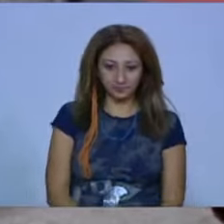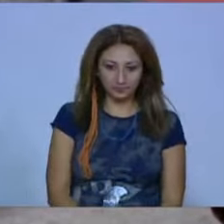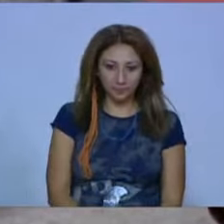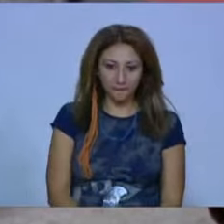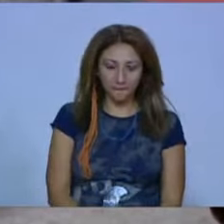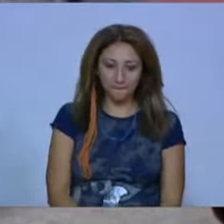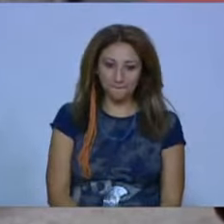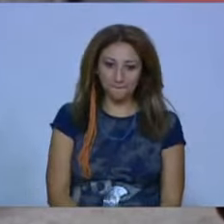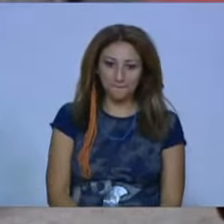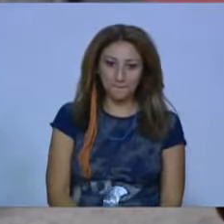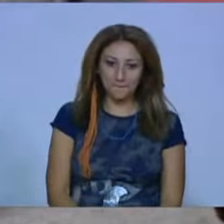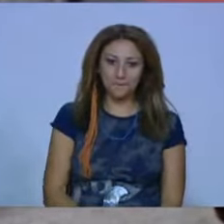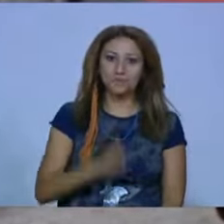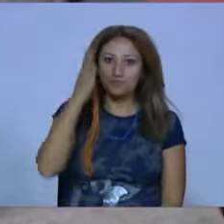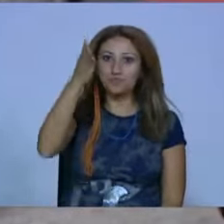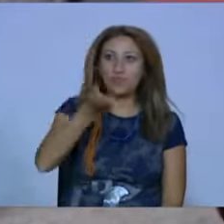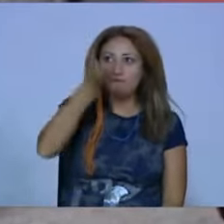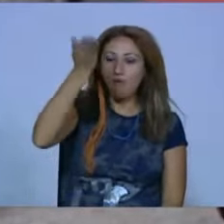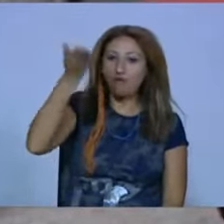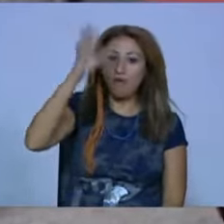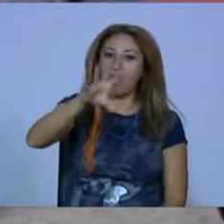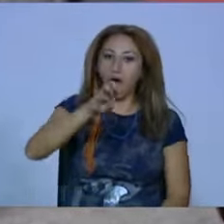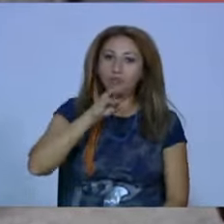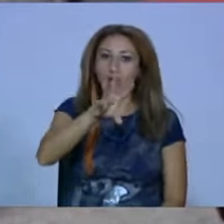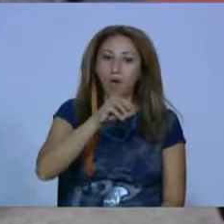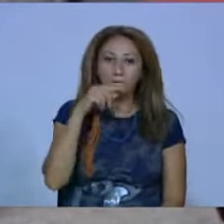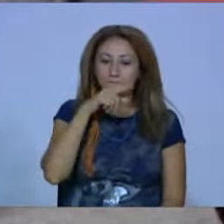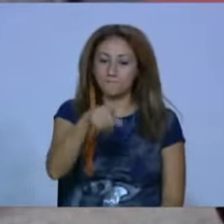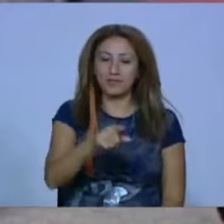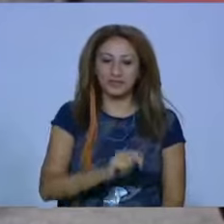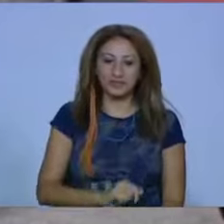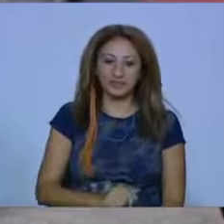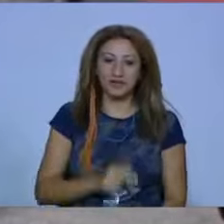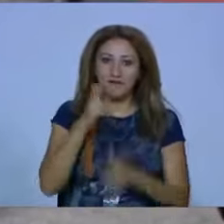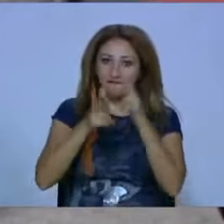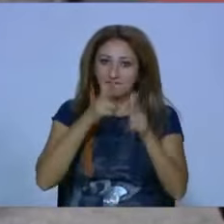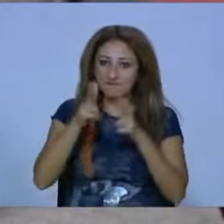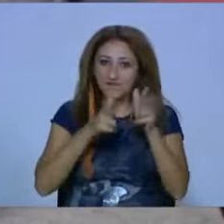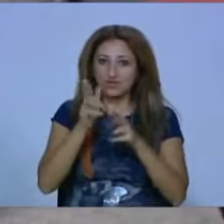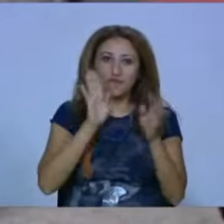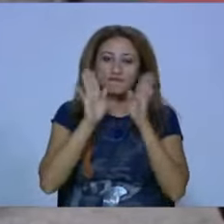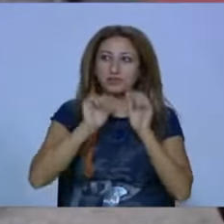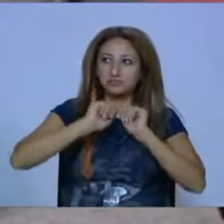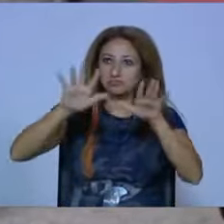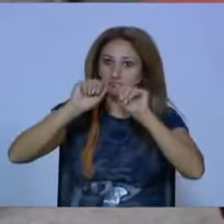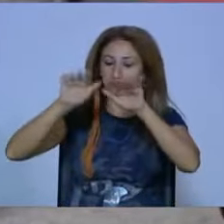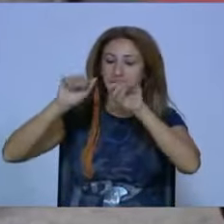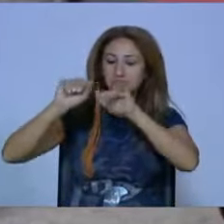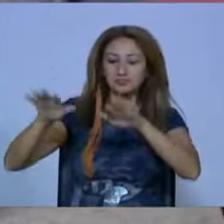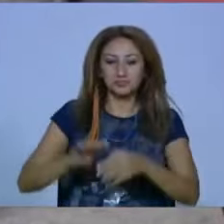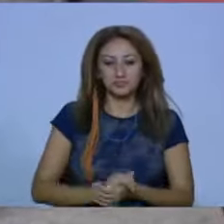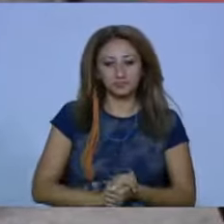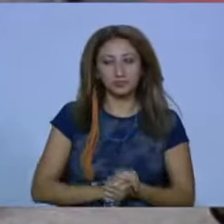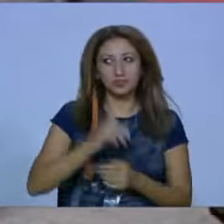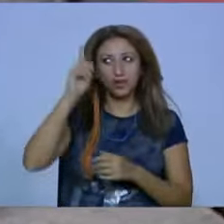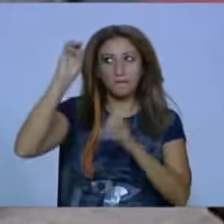يعني لناس كتيره برضو وصلونا لناس كتيره وحط فيديوهاتها على صفحته وبصراحه يعني ربنا